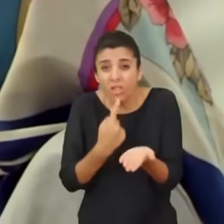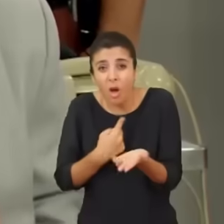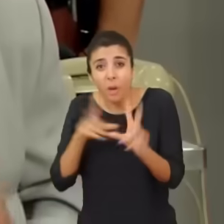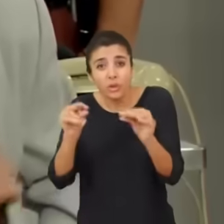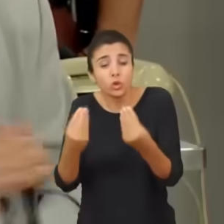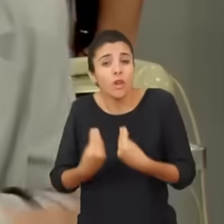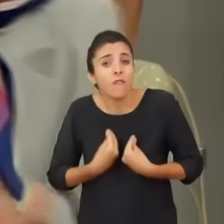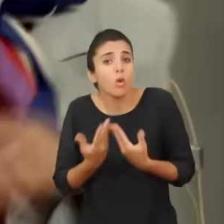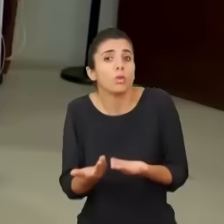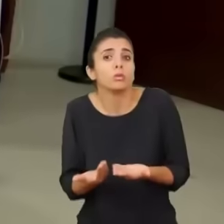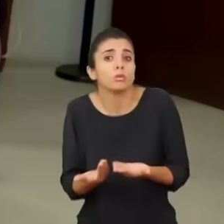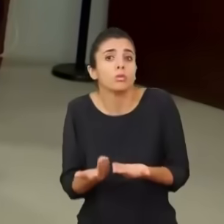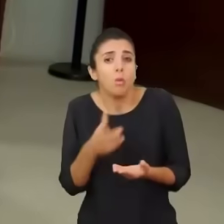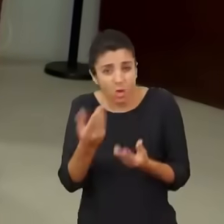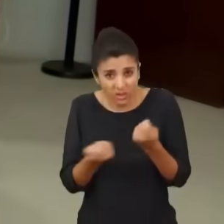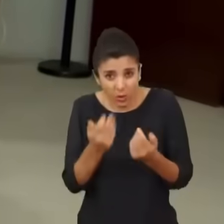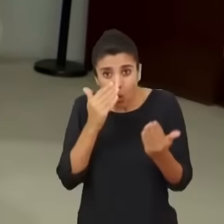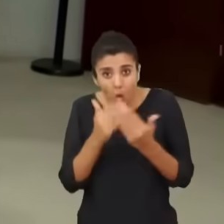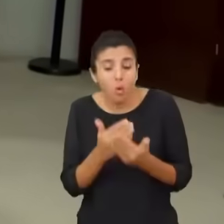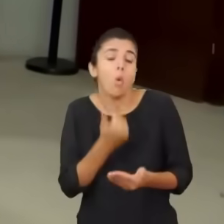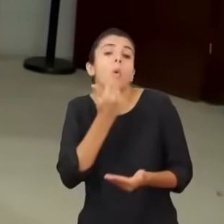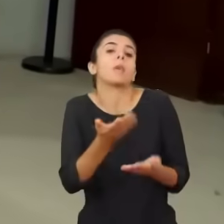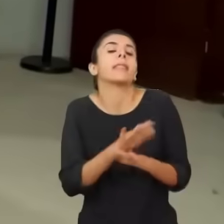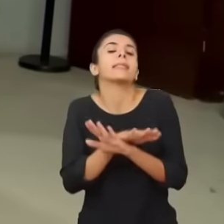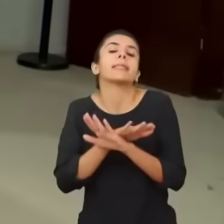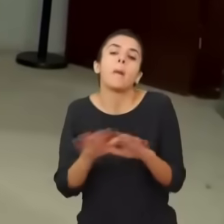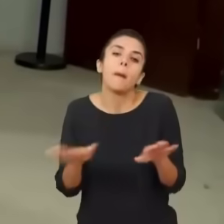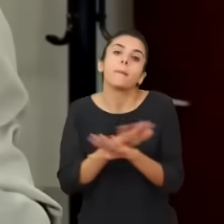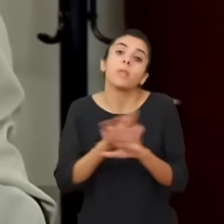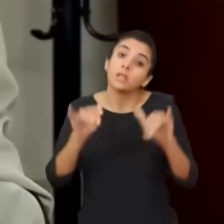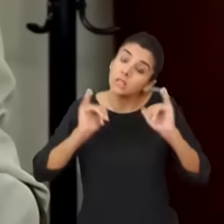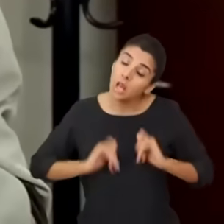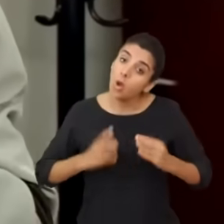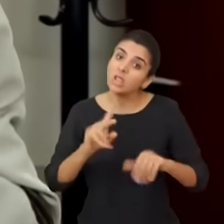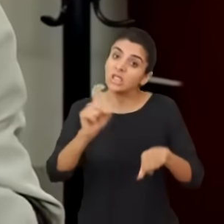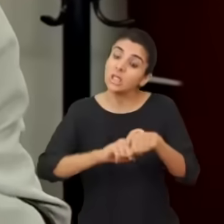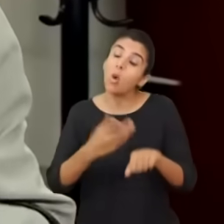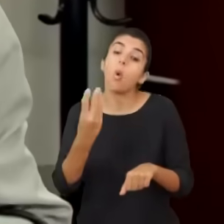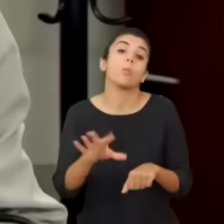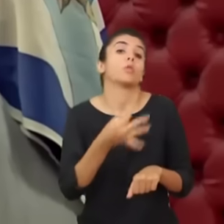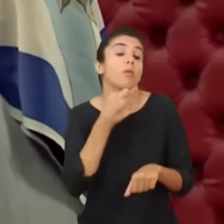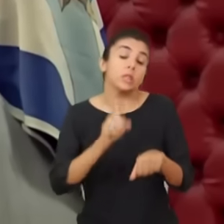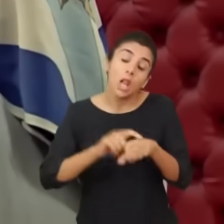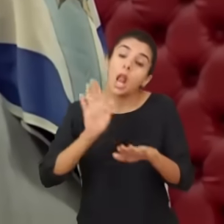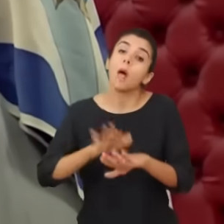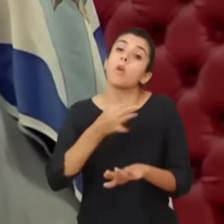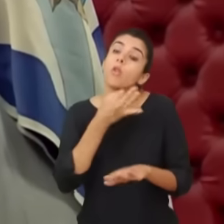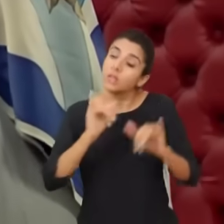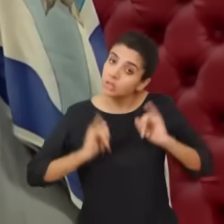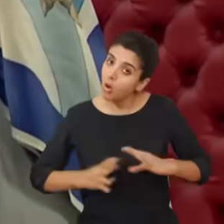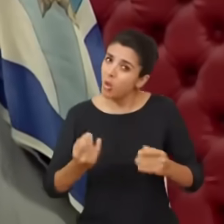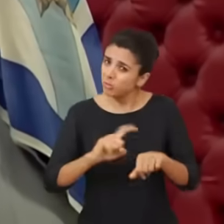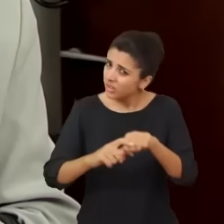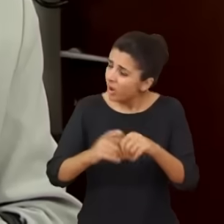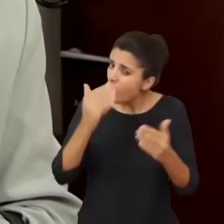teyze. Böyle bir şey olabilir mi ya? Tamam evladım, tamam. Biraz sakin ol teyze hanım. Bu kadar sinir olur mu ya? Bu kadar sinirlenmek olur mu? Mübarek aylarda bu kadar